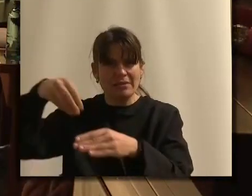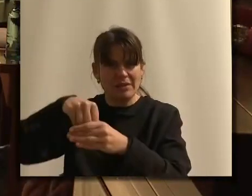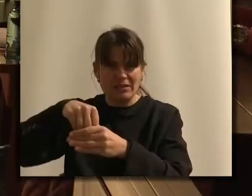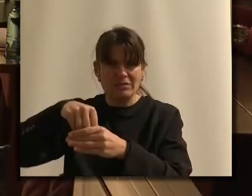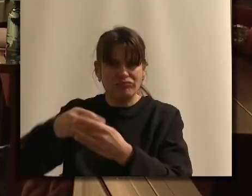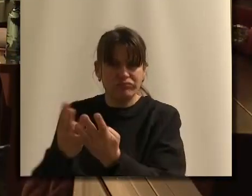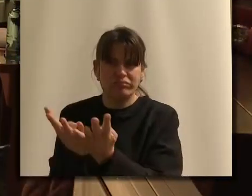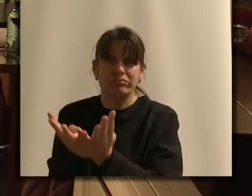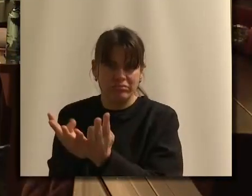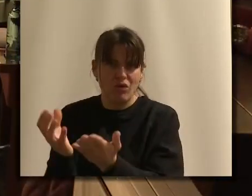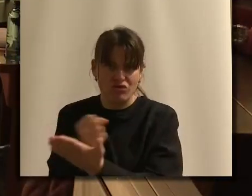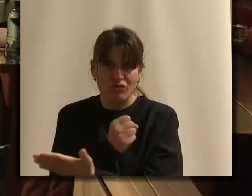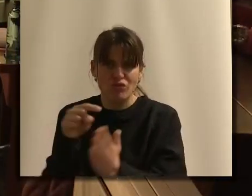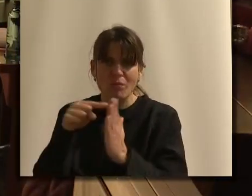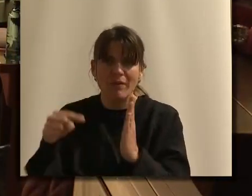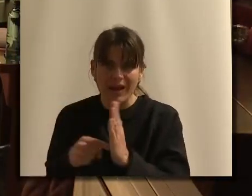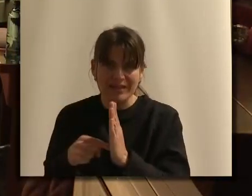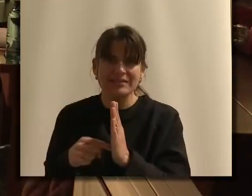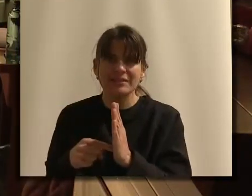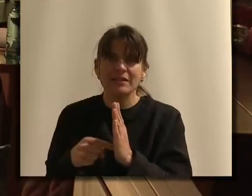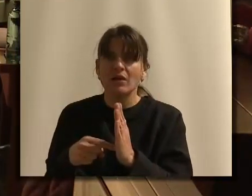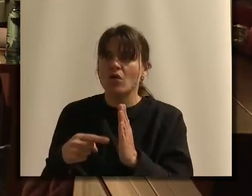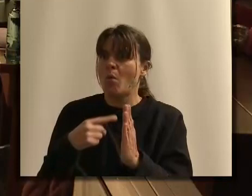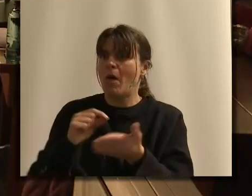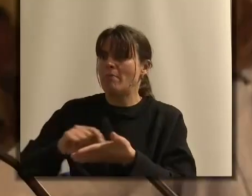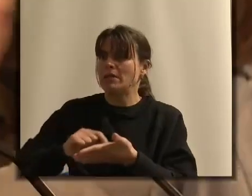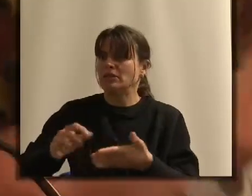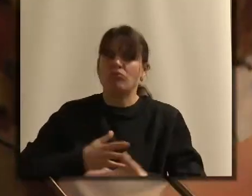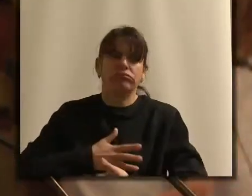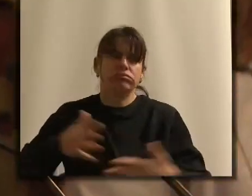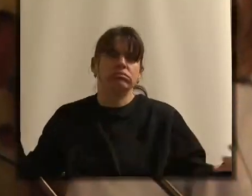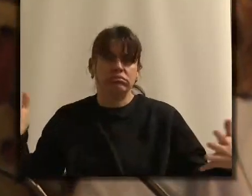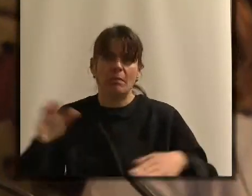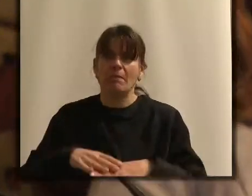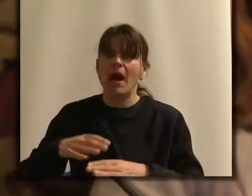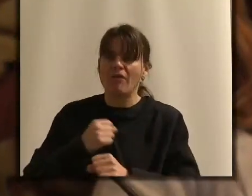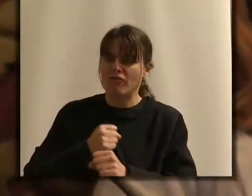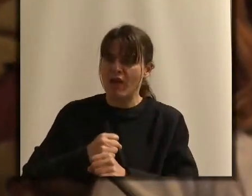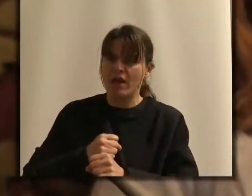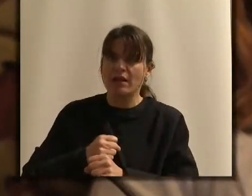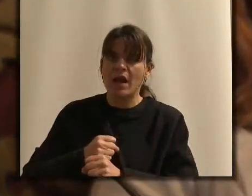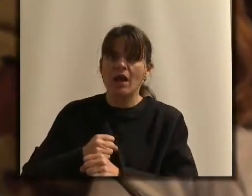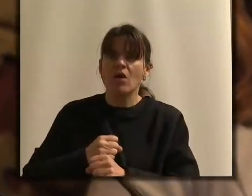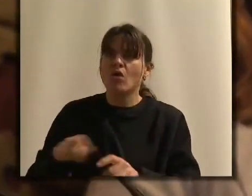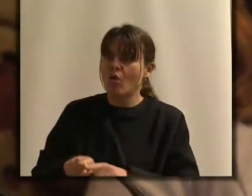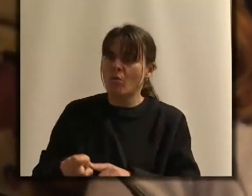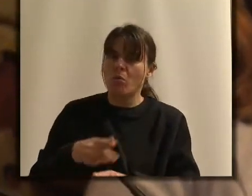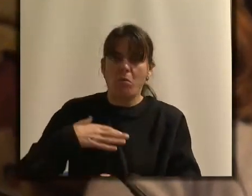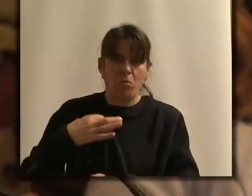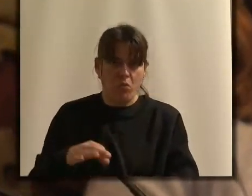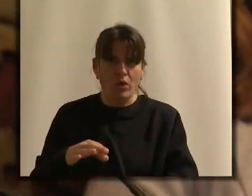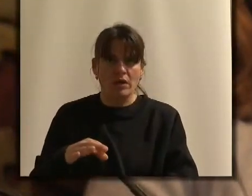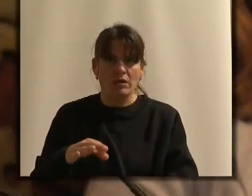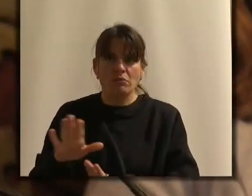una administració doncs, de grans dimensions i que pugui abordar tota la feina directa a la ciutat. Nosaltres insistim que el nostre model,